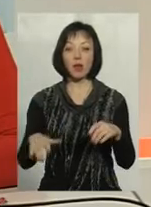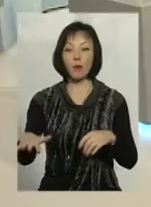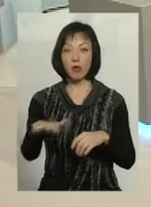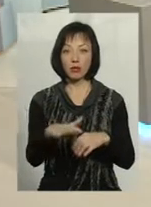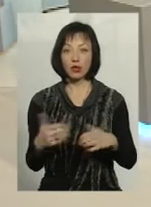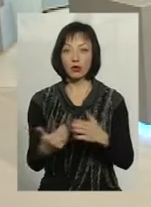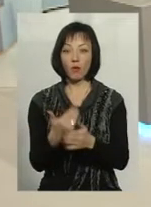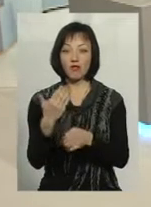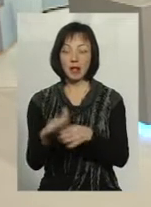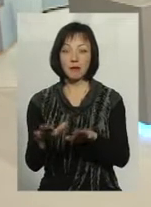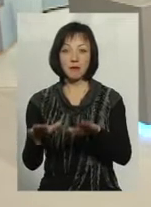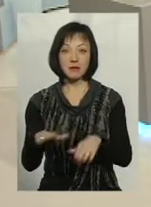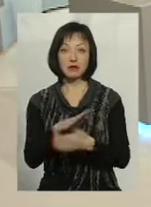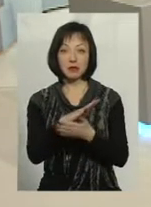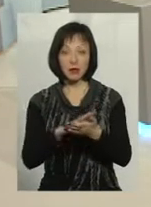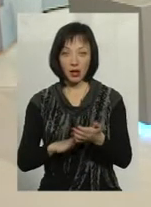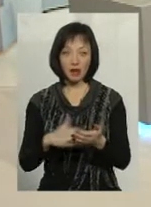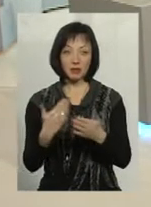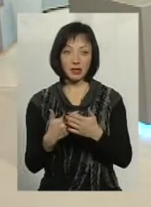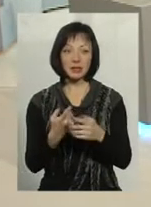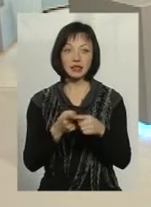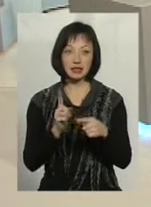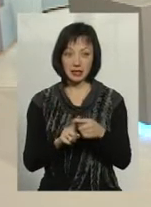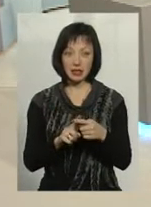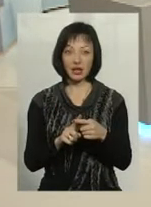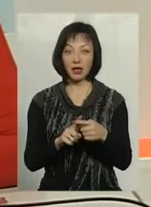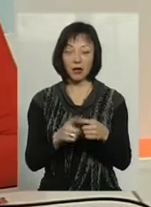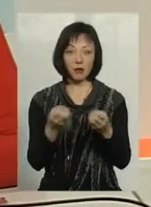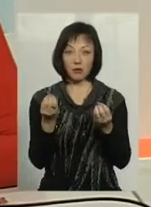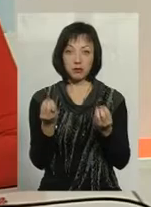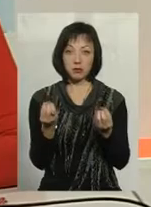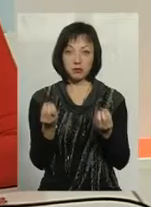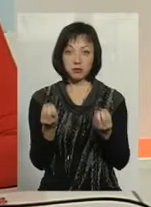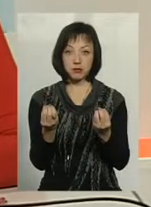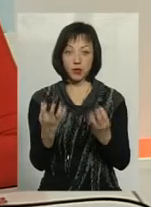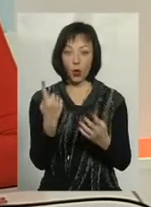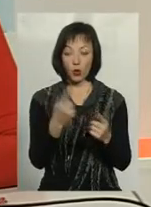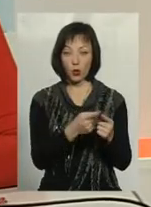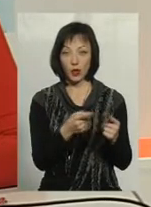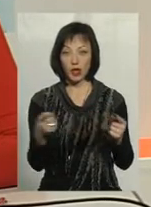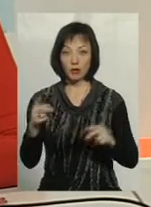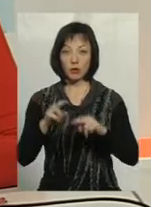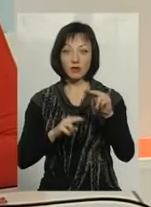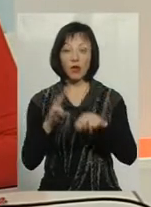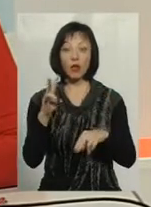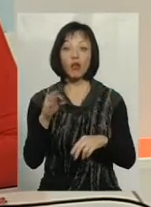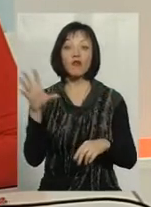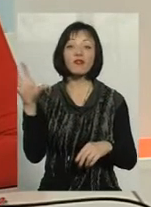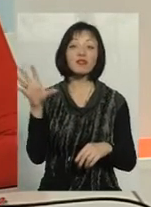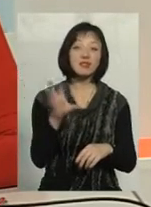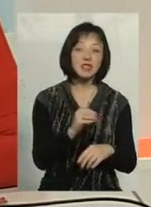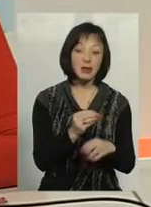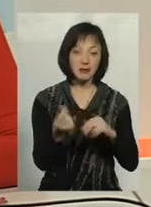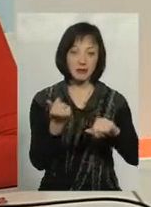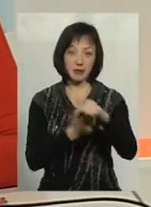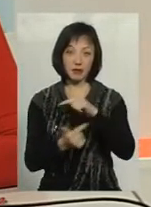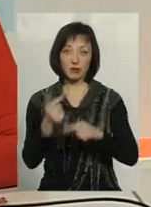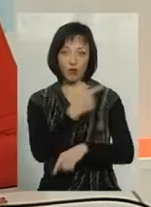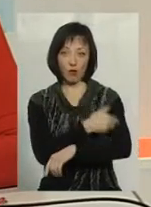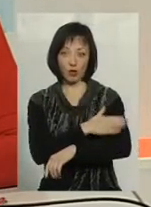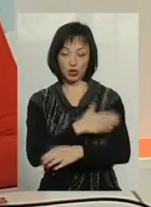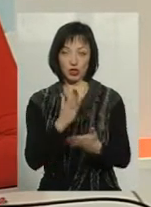Велика кількість підприємців, яка на ринку працювала сьогодні, просто закриває так називаємо всю роботу, не тільки виробництво, там